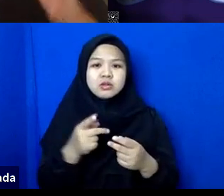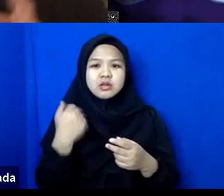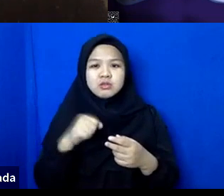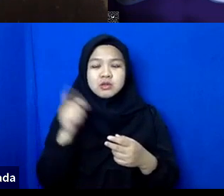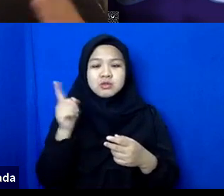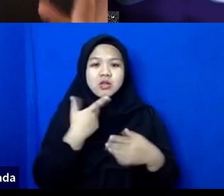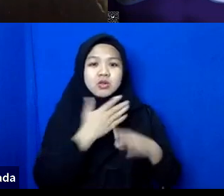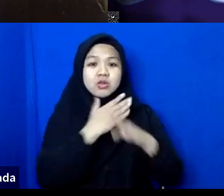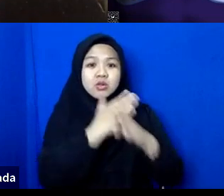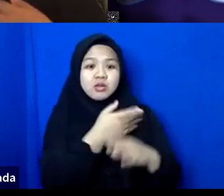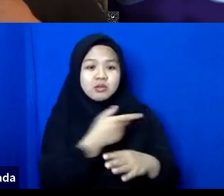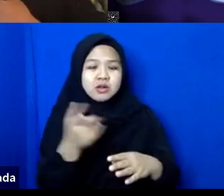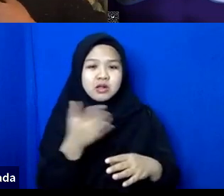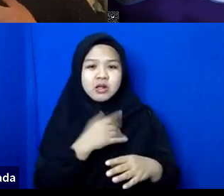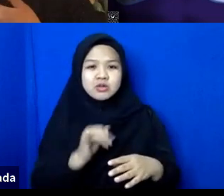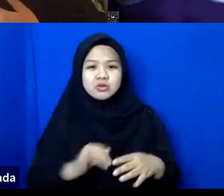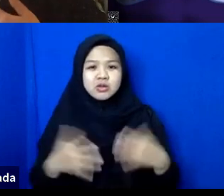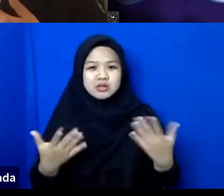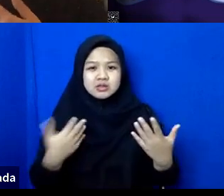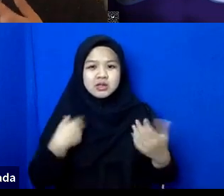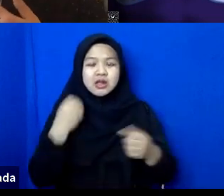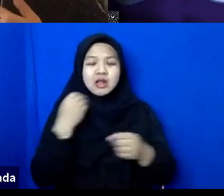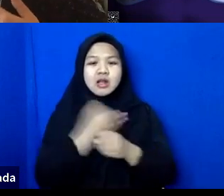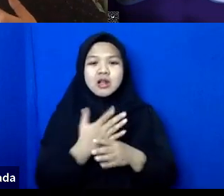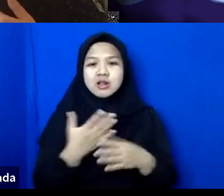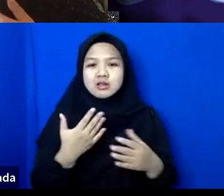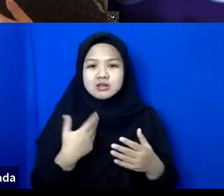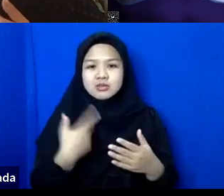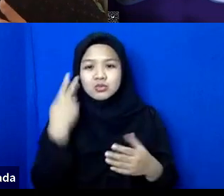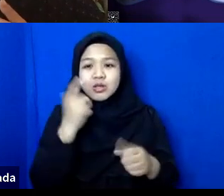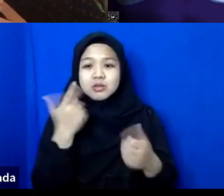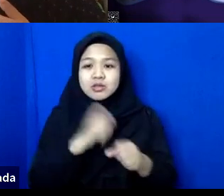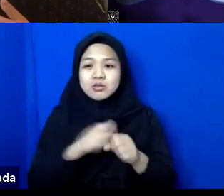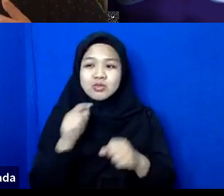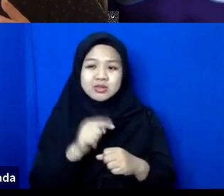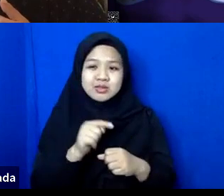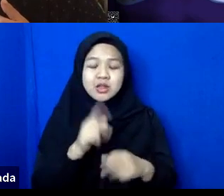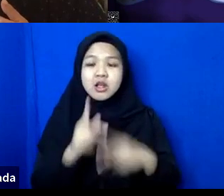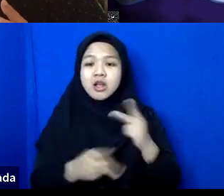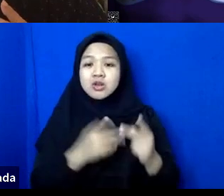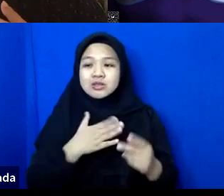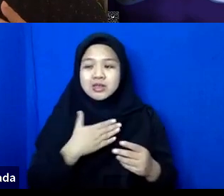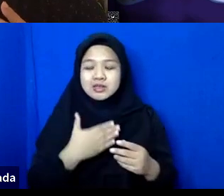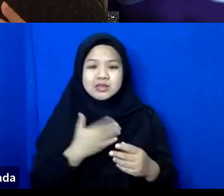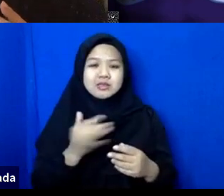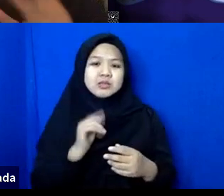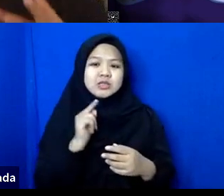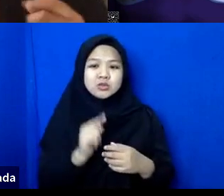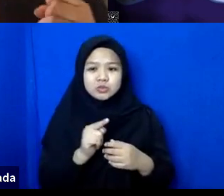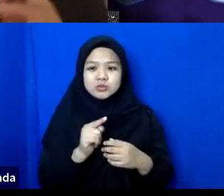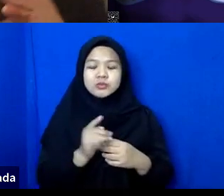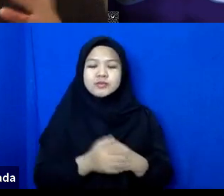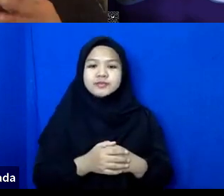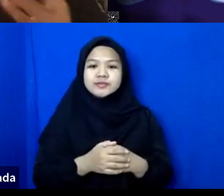dipakai ataukah ditolak bekas nggak suka wah gagal dompet apa saya bikin ini gitu Kalau kalau saya lebih seperti itu